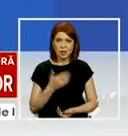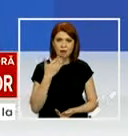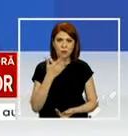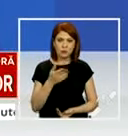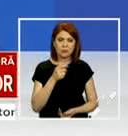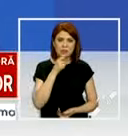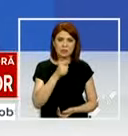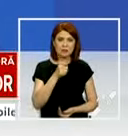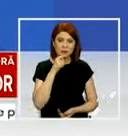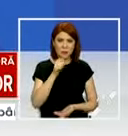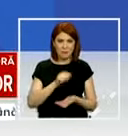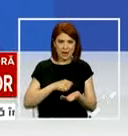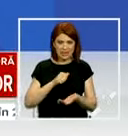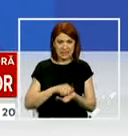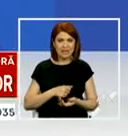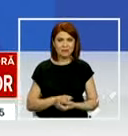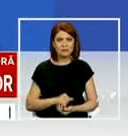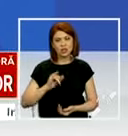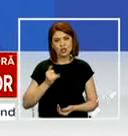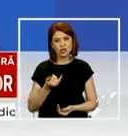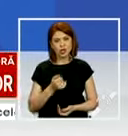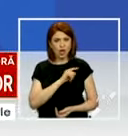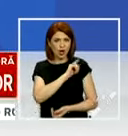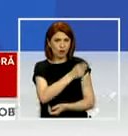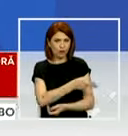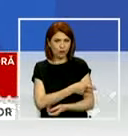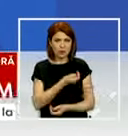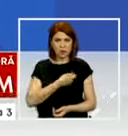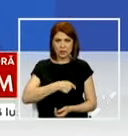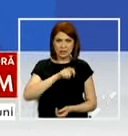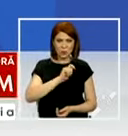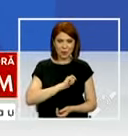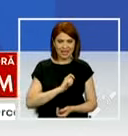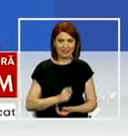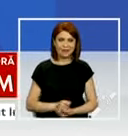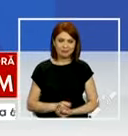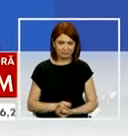Mulțumiri și presei și forțelor de securitate